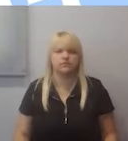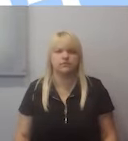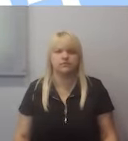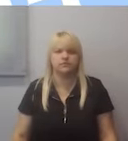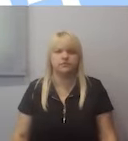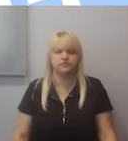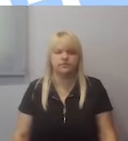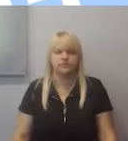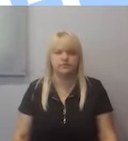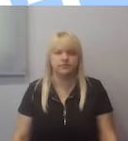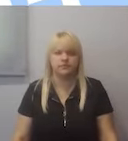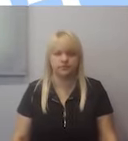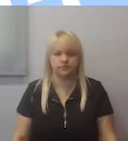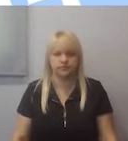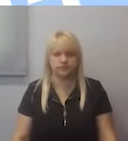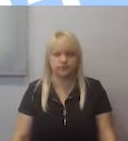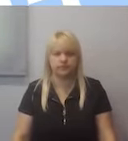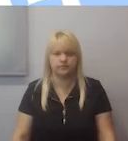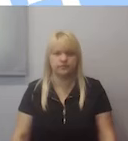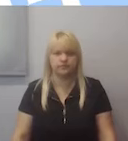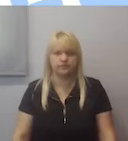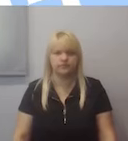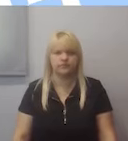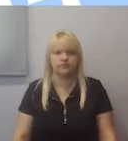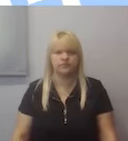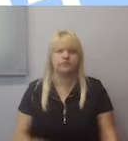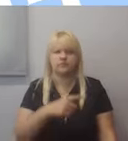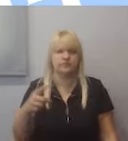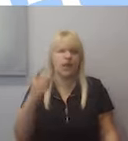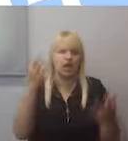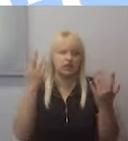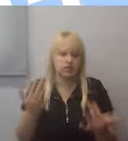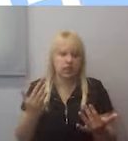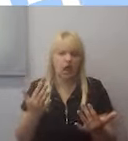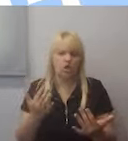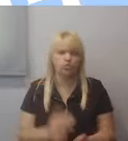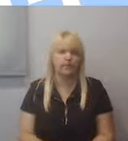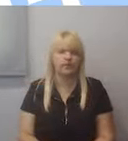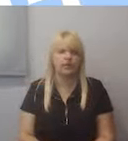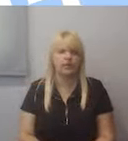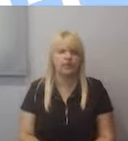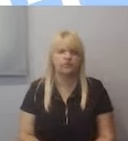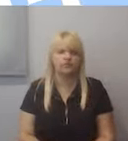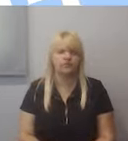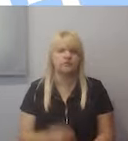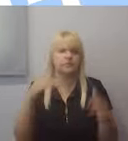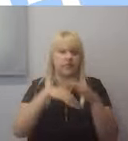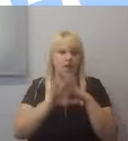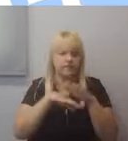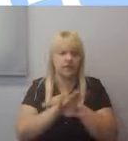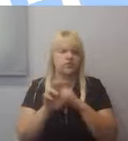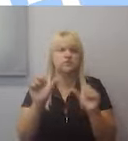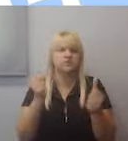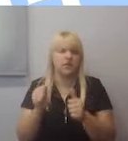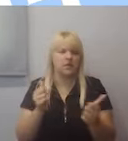tad tie tie risinājumi tā jā evakuācijas veidi paša